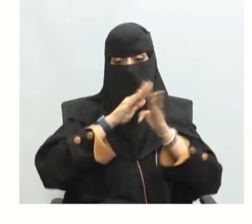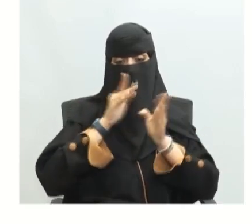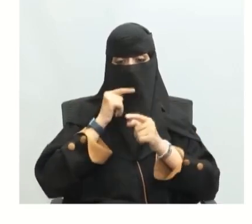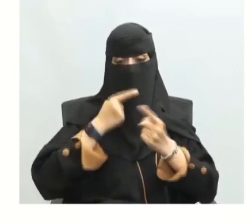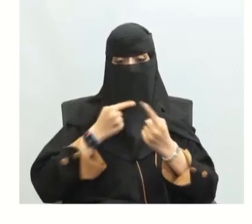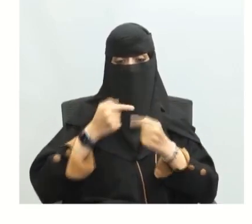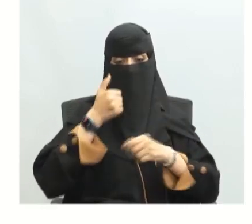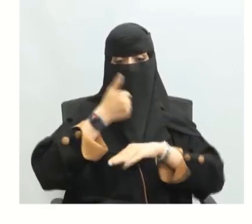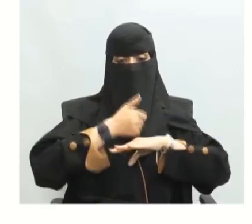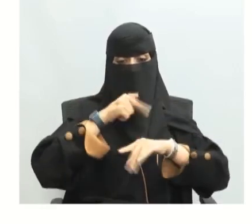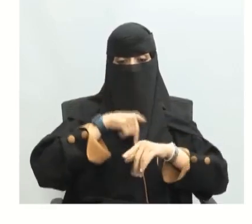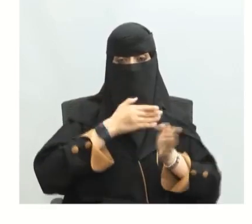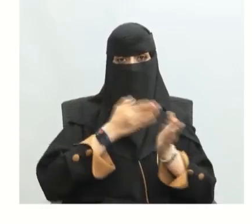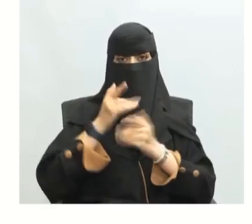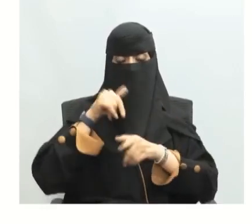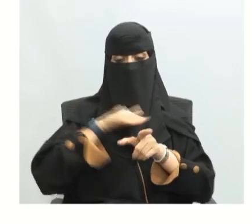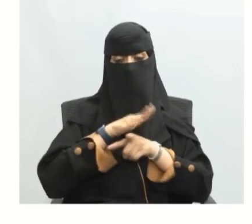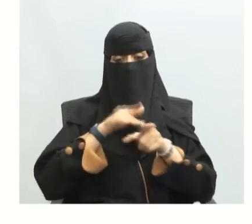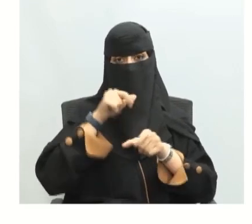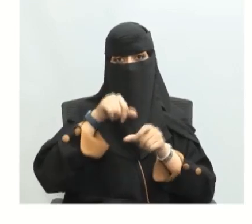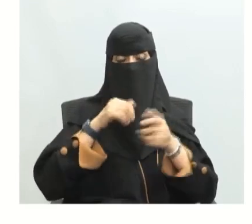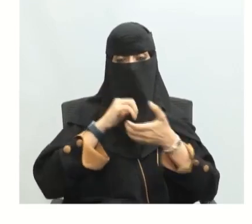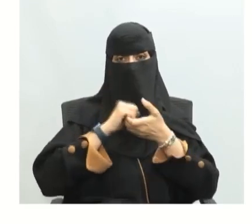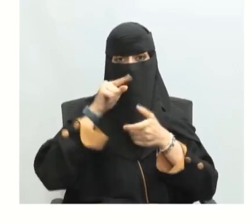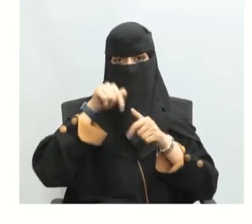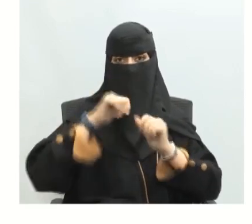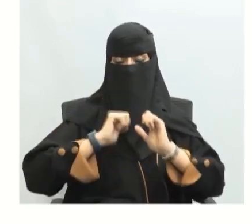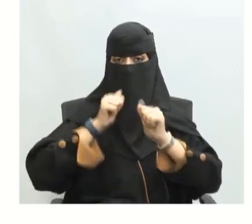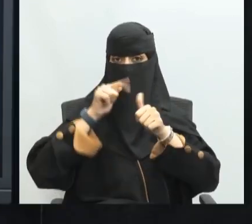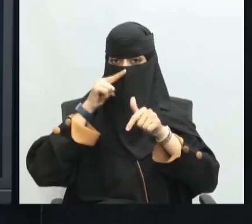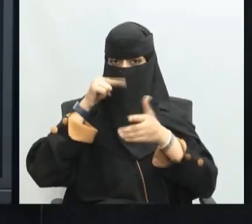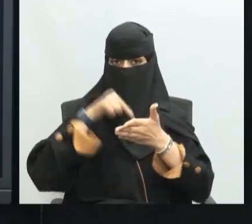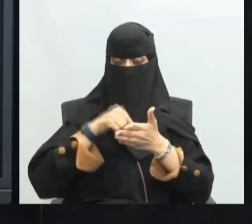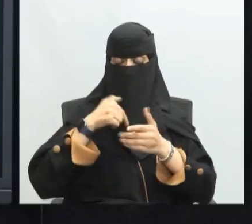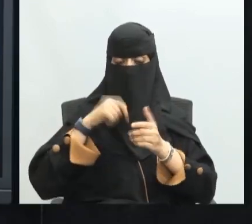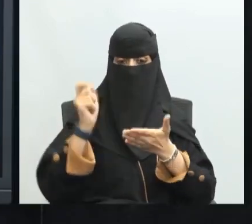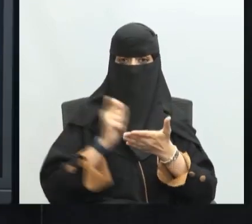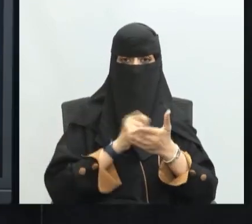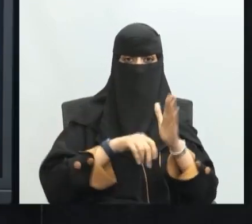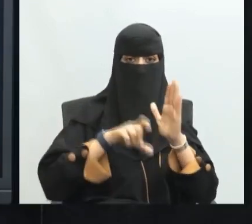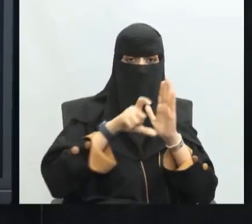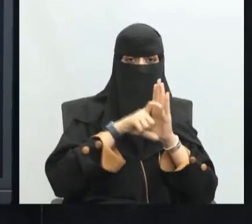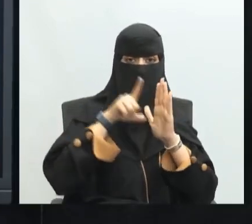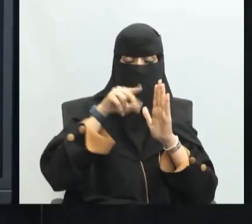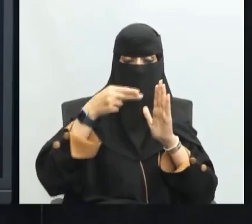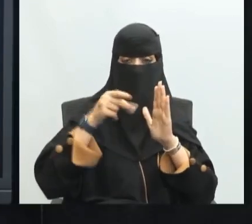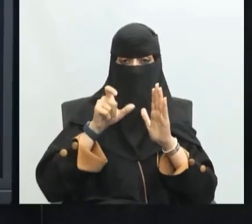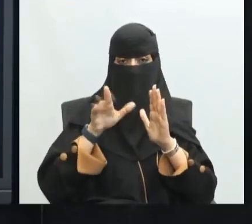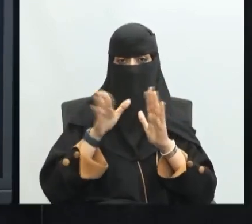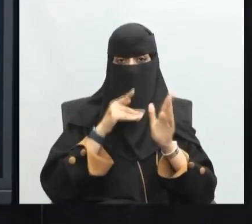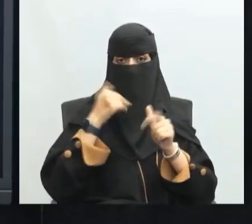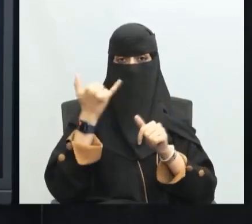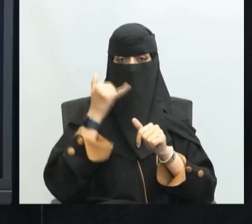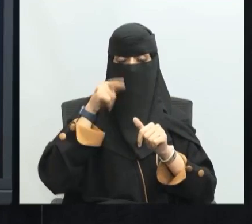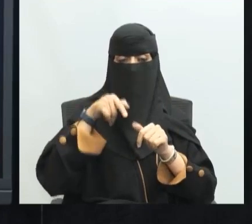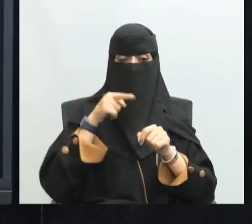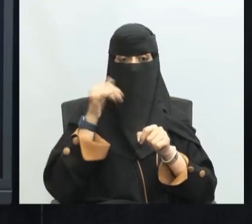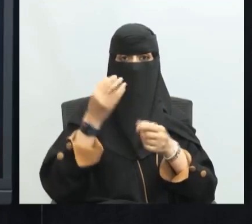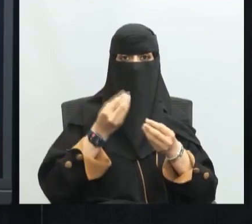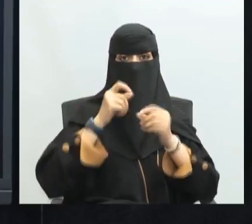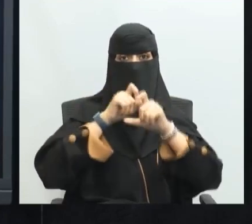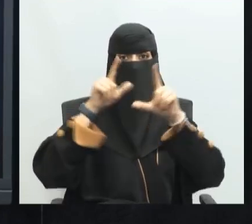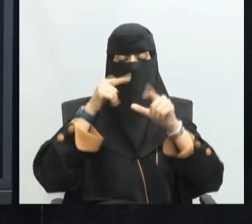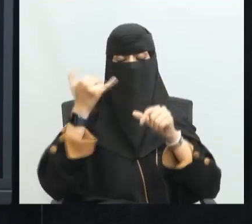الوطن وتماسك من خلال هذه العبارات نستطيع ان نكتب نصا عن اهميه او